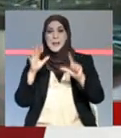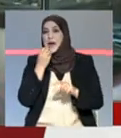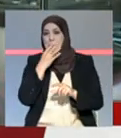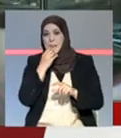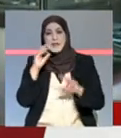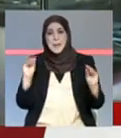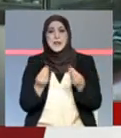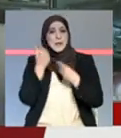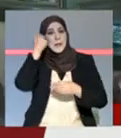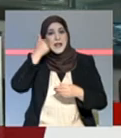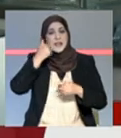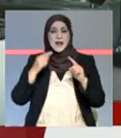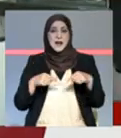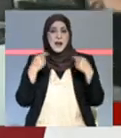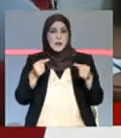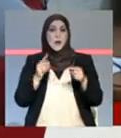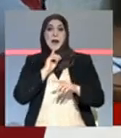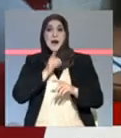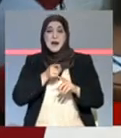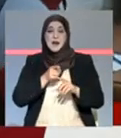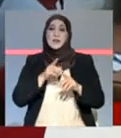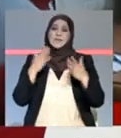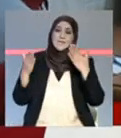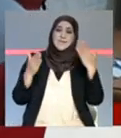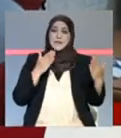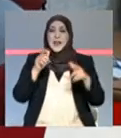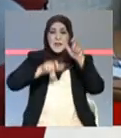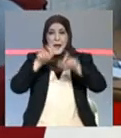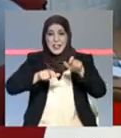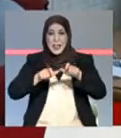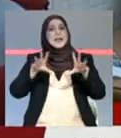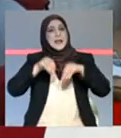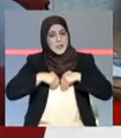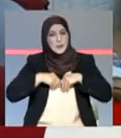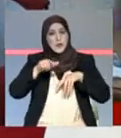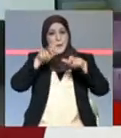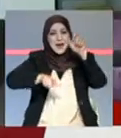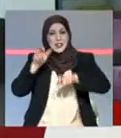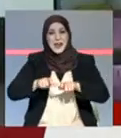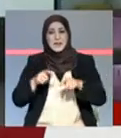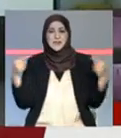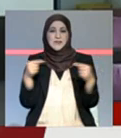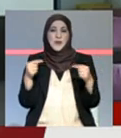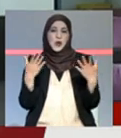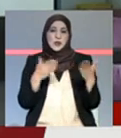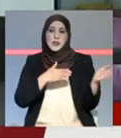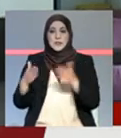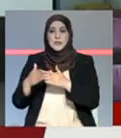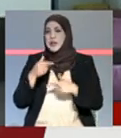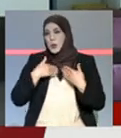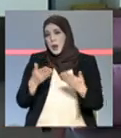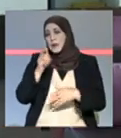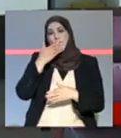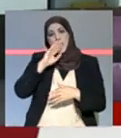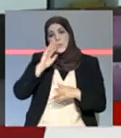من يوم الاثنين القادم، قرار تبينت حوله آراء بعض مهني القطاع. هو بطبيعة الحال بيكون خير من